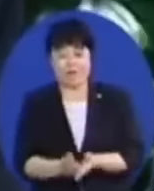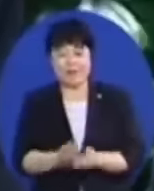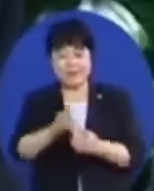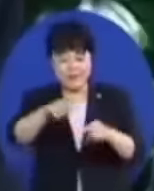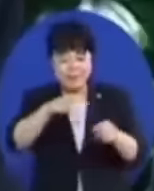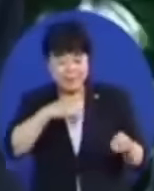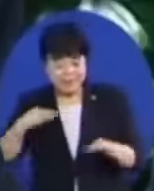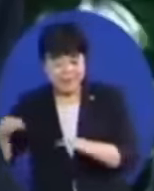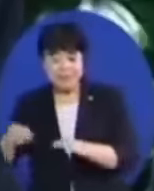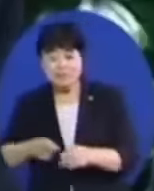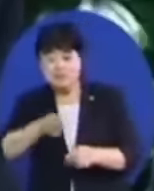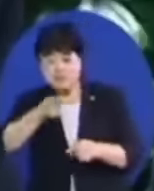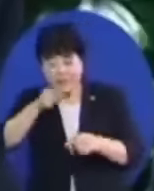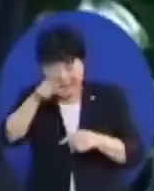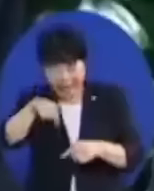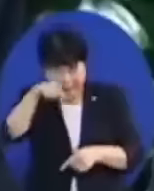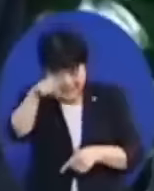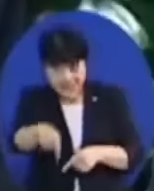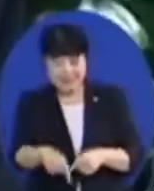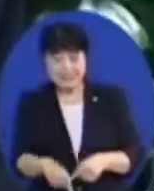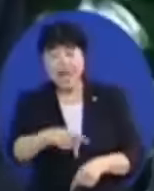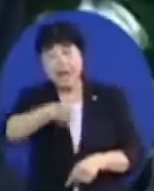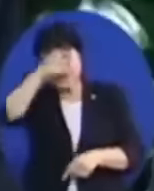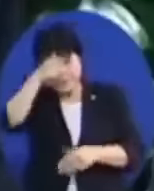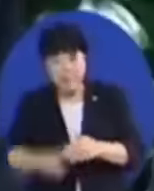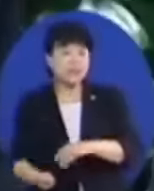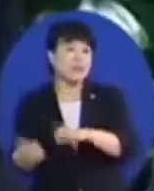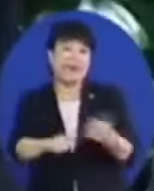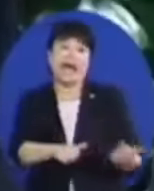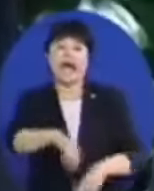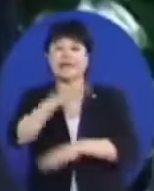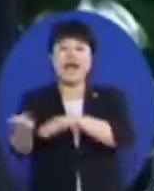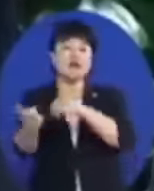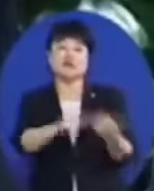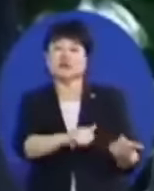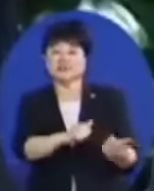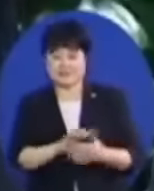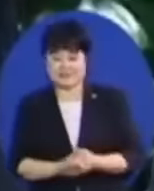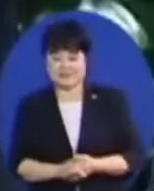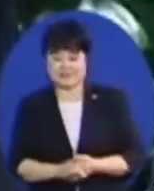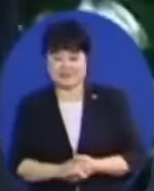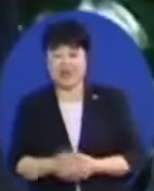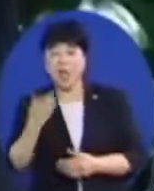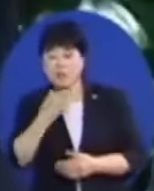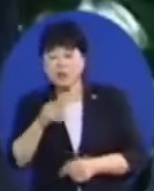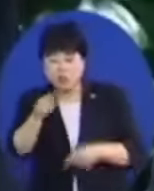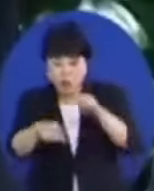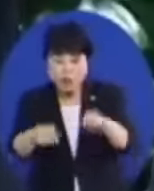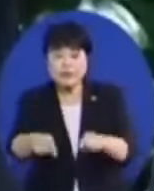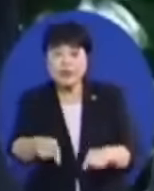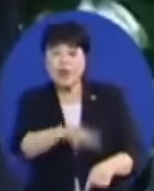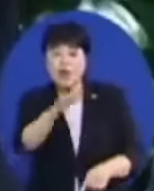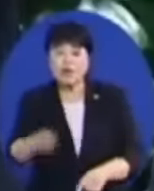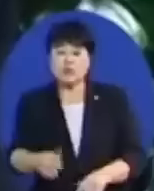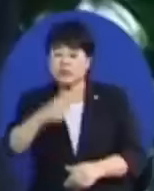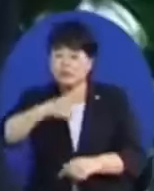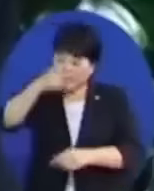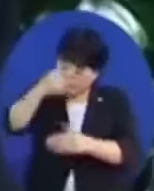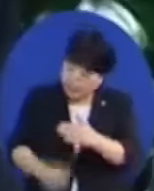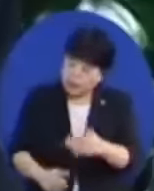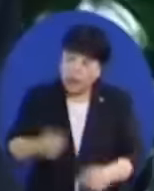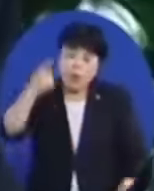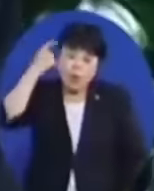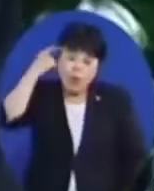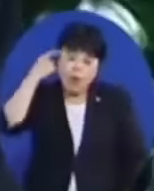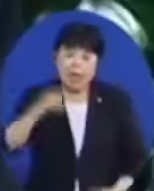들어가서 모두 뛰어내렸습니다. 걷는다고 다 빠져 죽었어요. 사람들이 말했습니다. 베드로는 물으로 걸었는데 이 사람은 왜 물으로